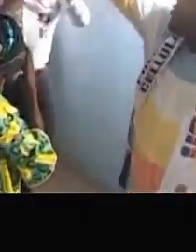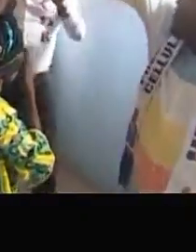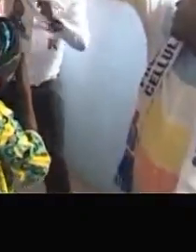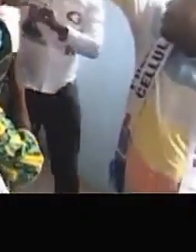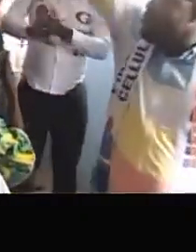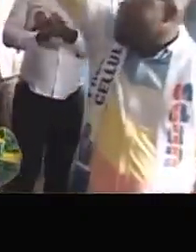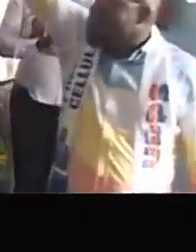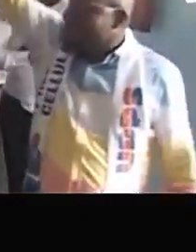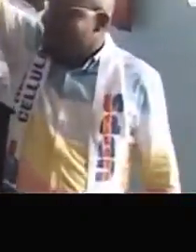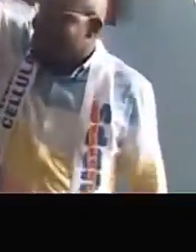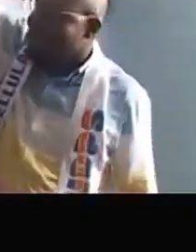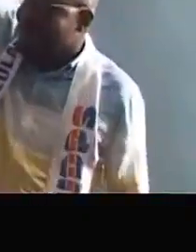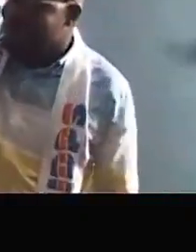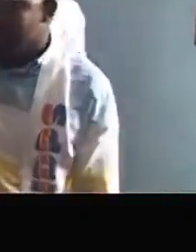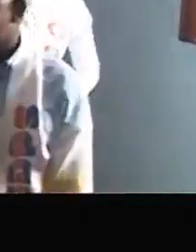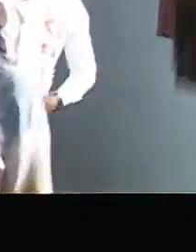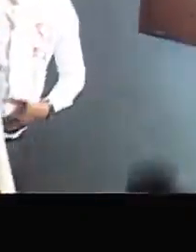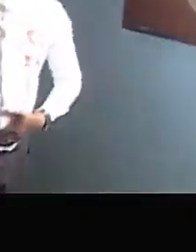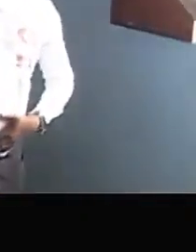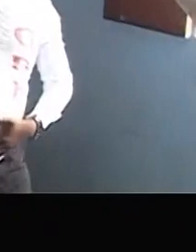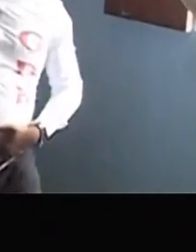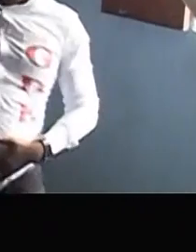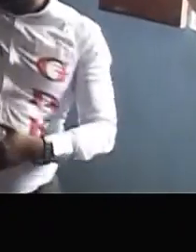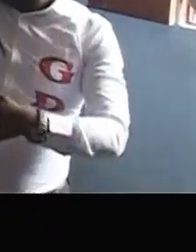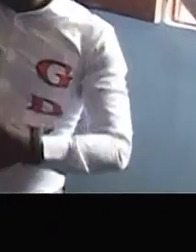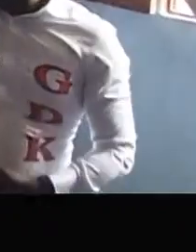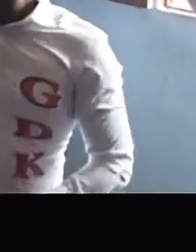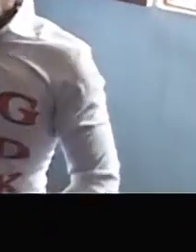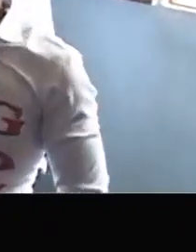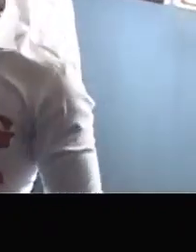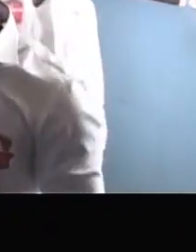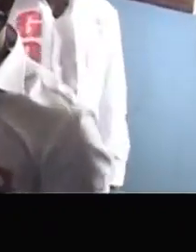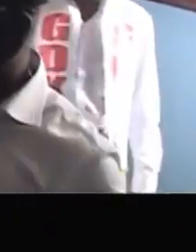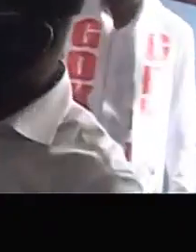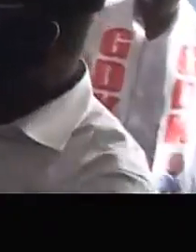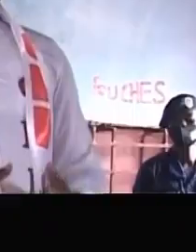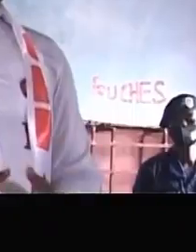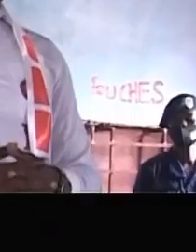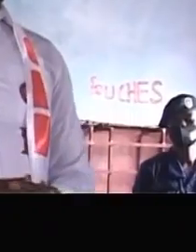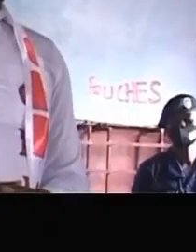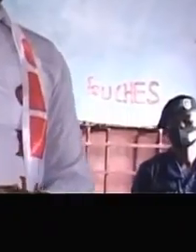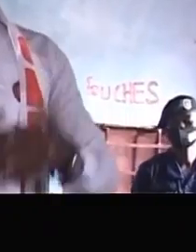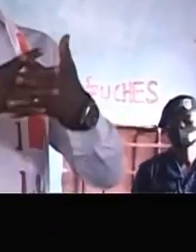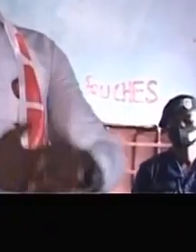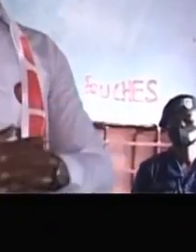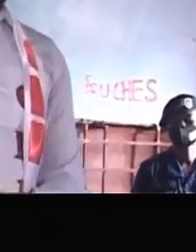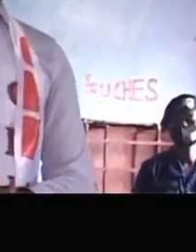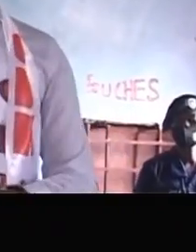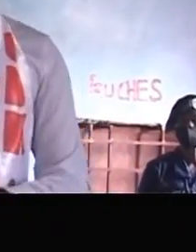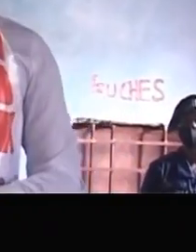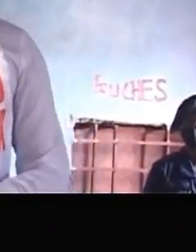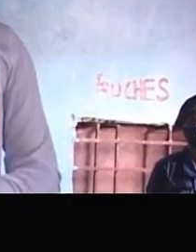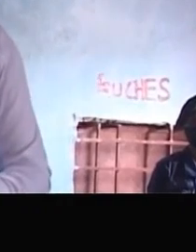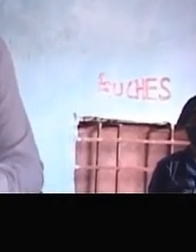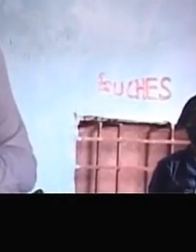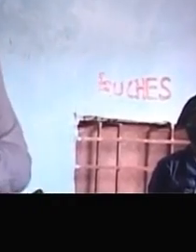d'un accueil très délirant à son arrivée, les députés nationaux élus de la circonscription électorale de Yakoma, au Nord-Oubangui, et initiateur